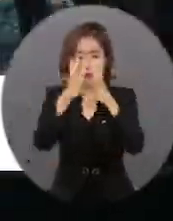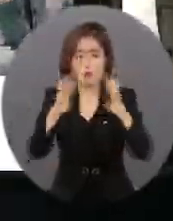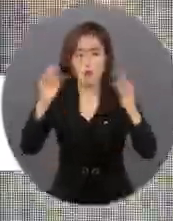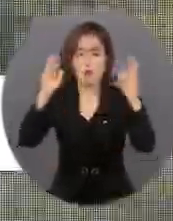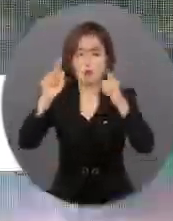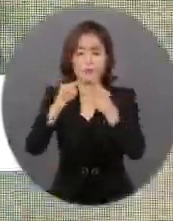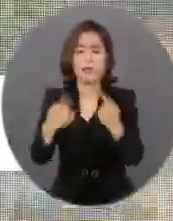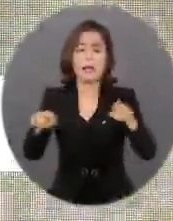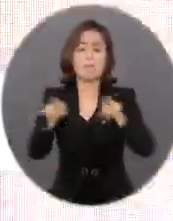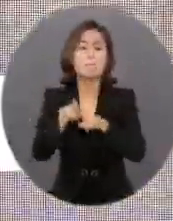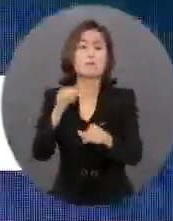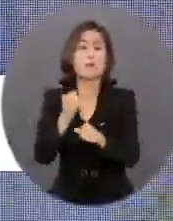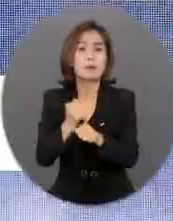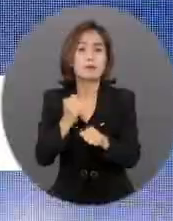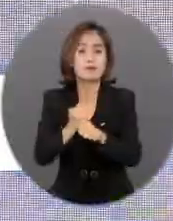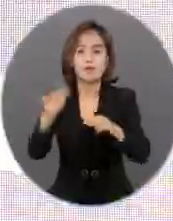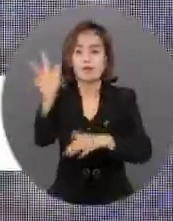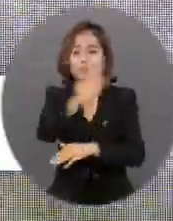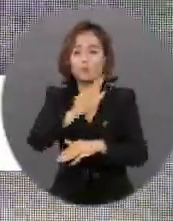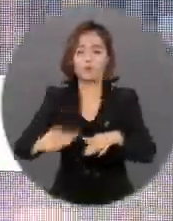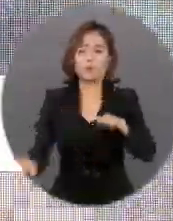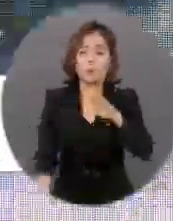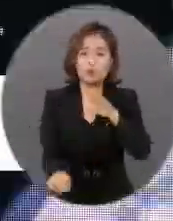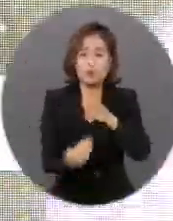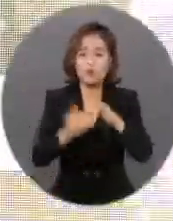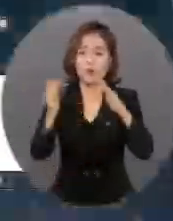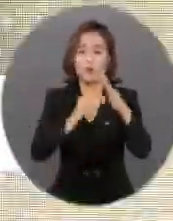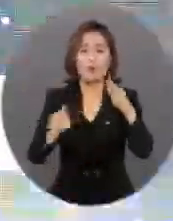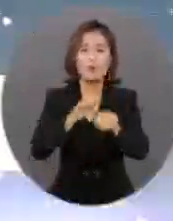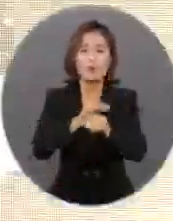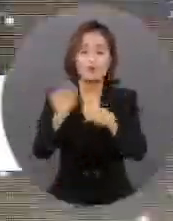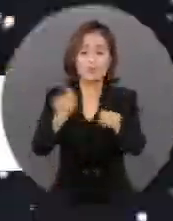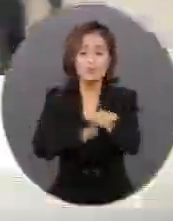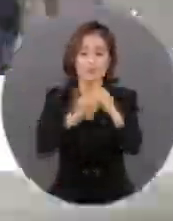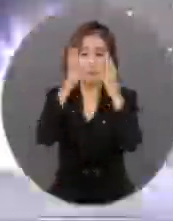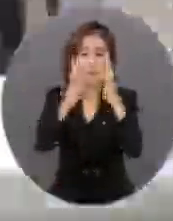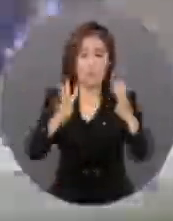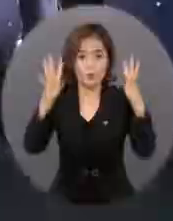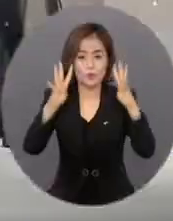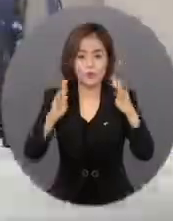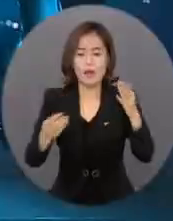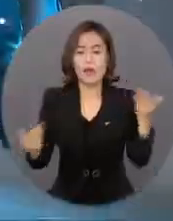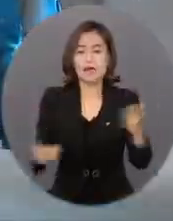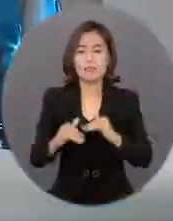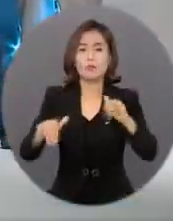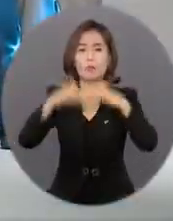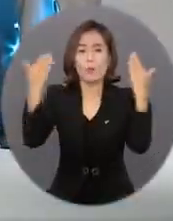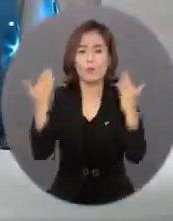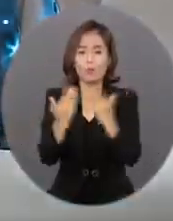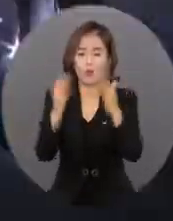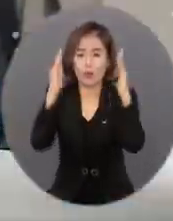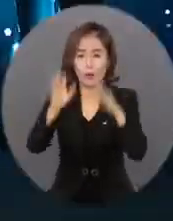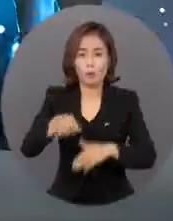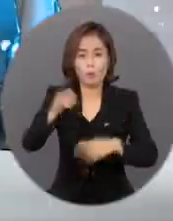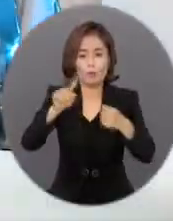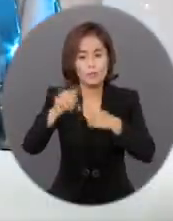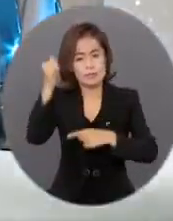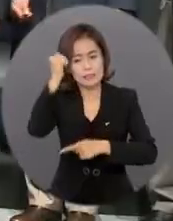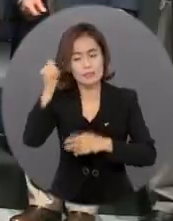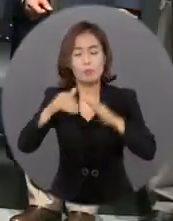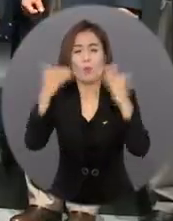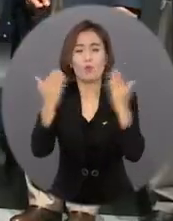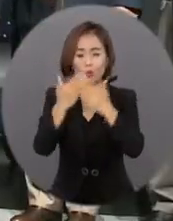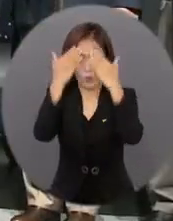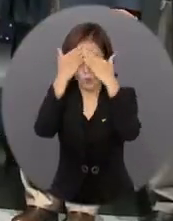에너지공기업 한전이 함께 만드는 전국 최초 공공형 특수대학으로 재학생 모두에게 등록금과 기숙사비를